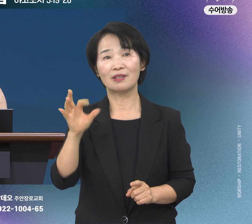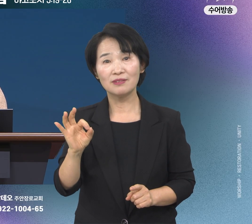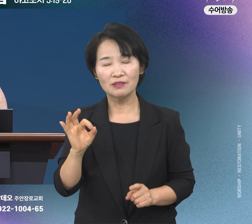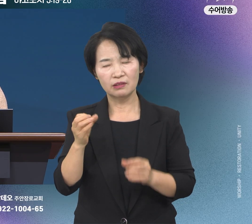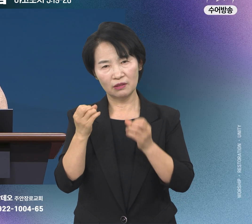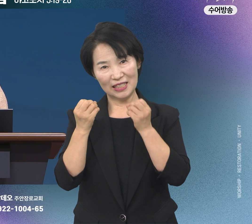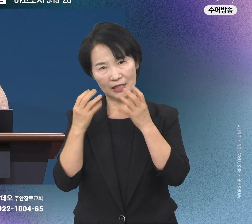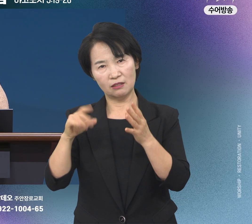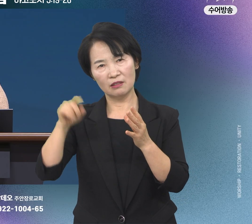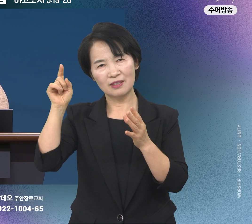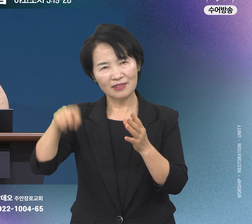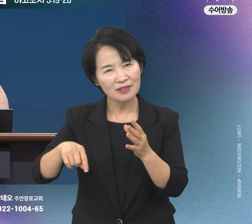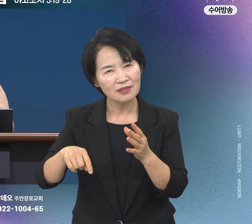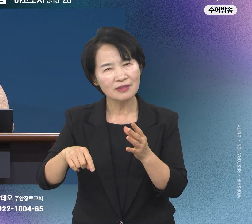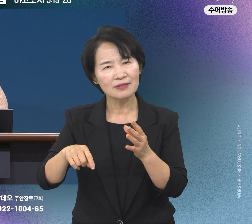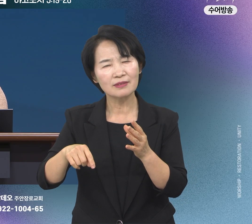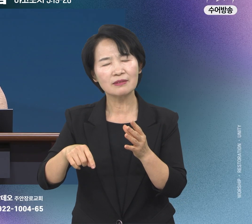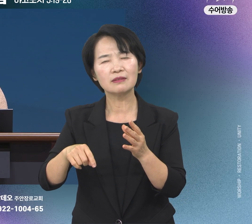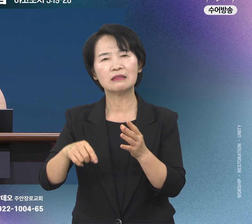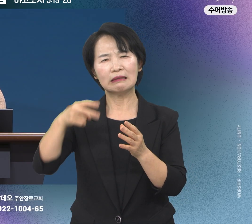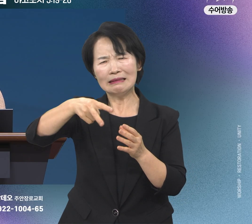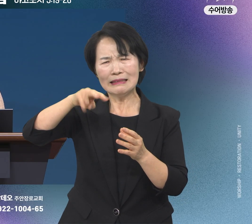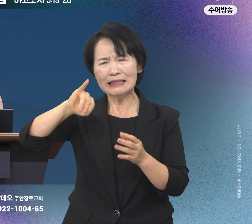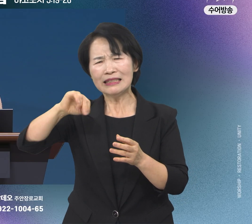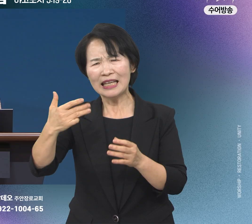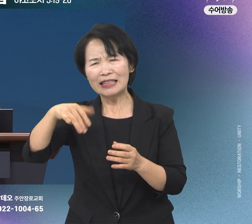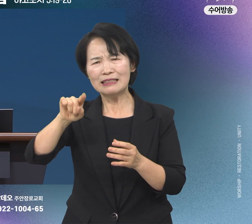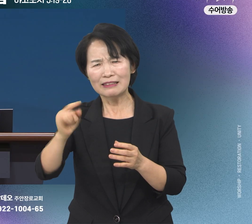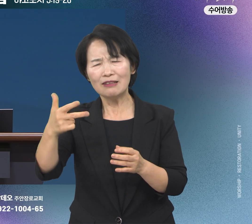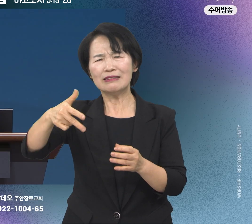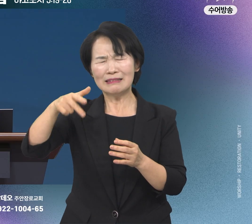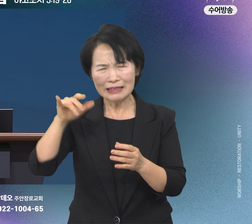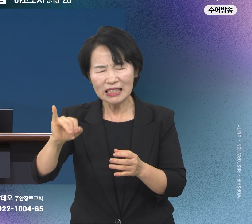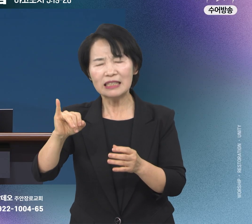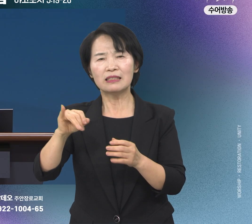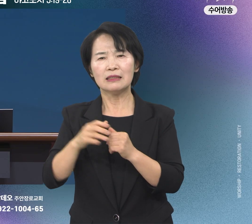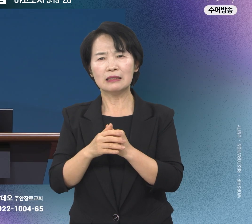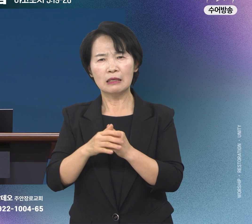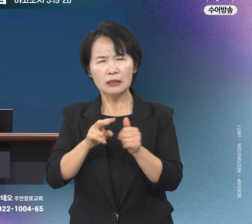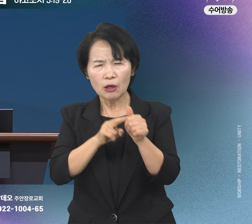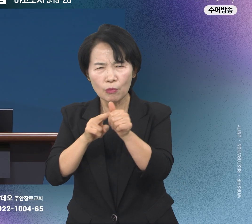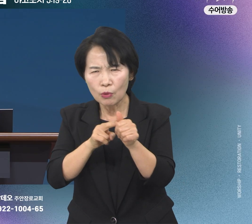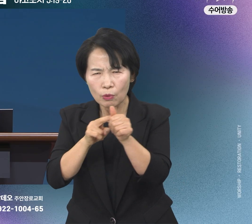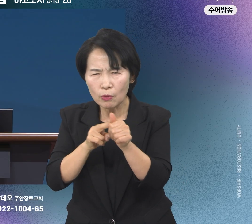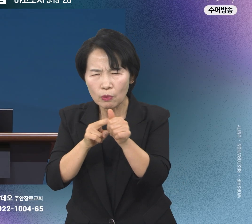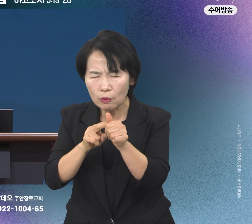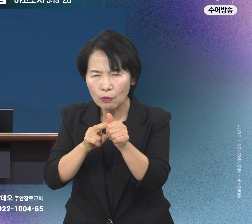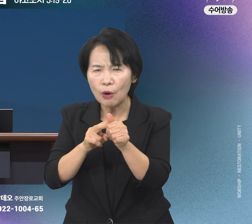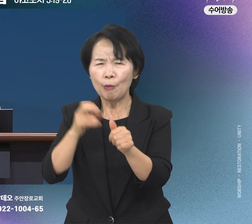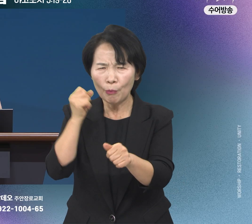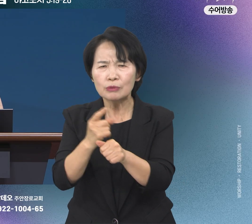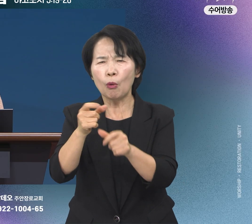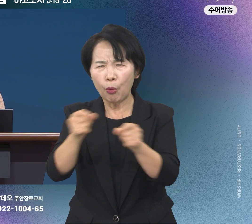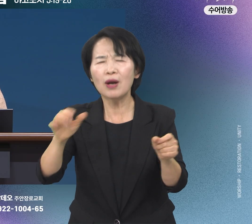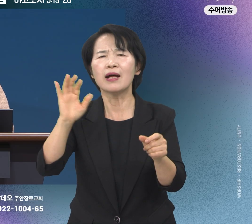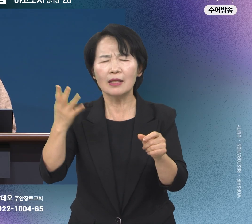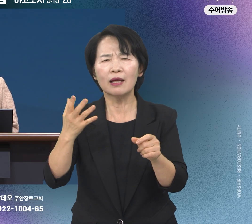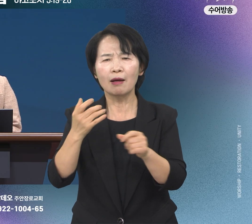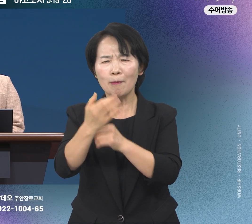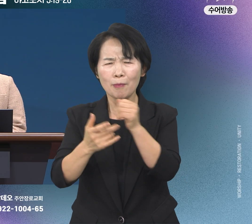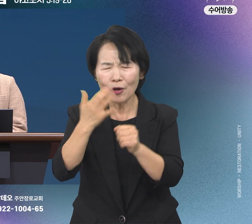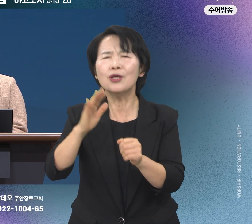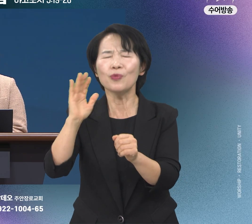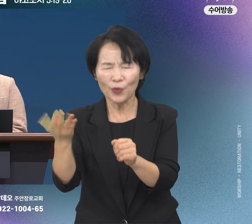신천지입니다. 우리가 여러 정황을 파악을 해서 수년 동안 다닌 것을 확인했습니다. 근데